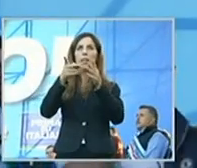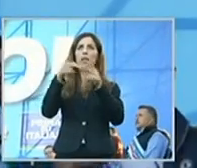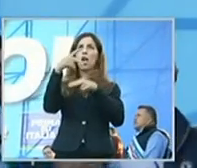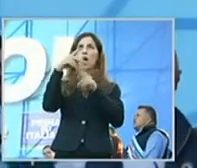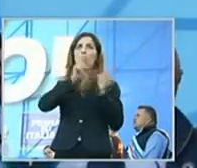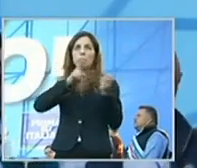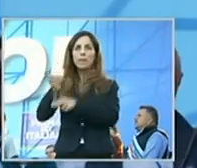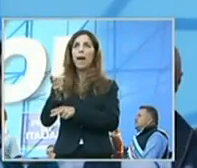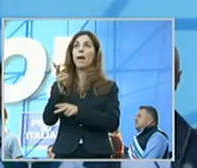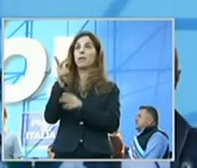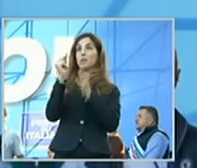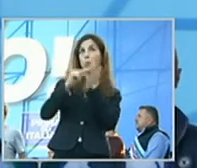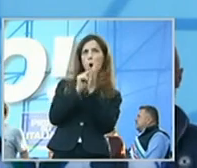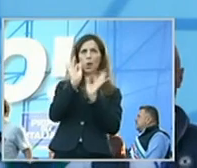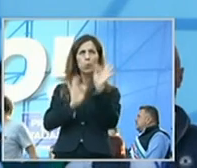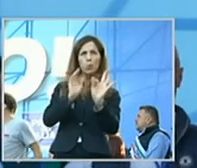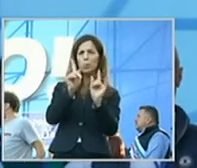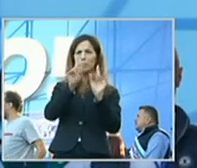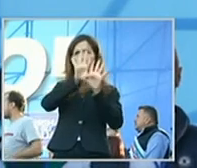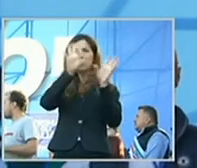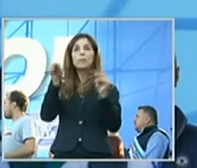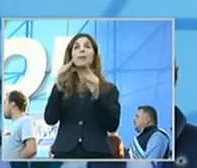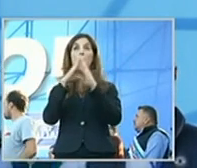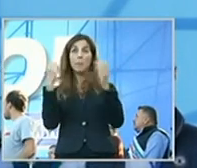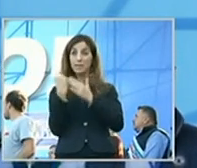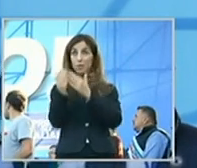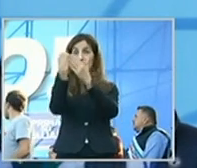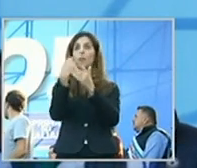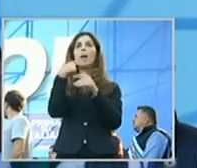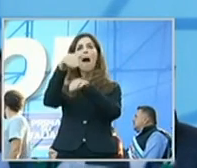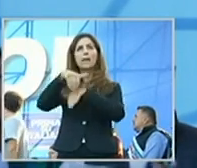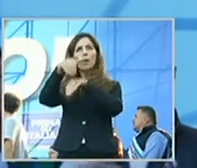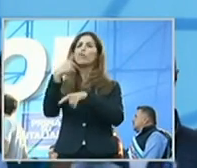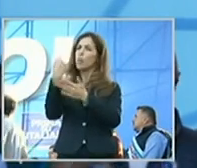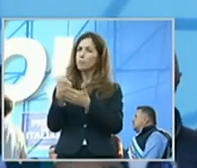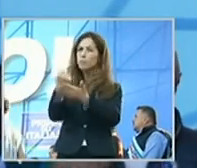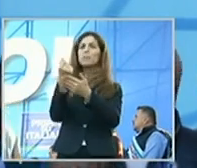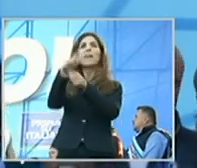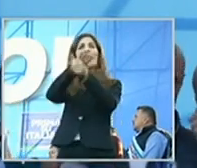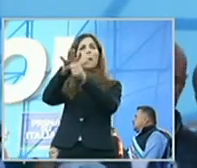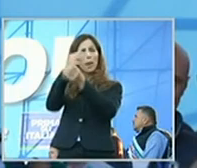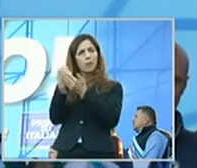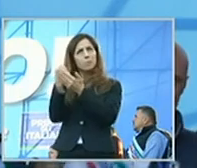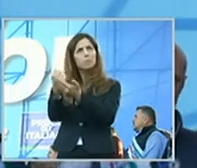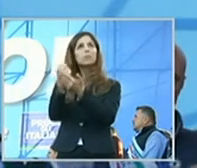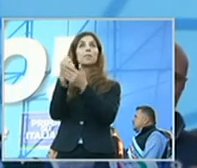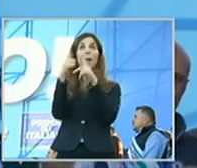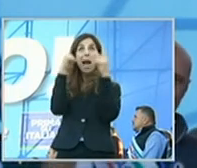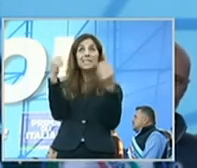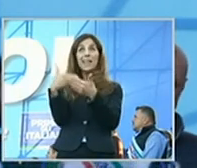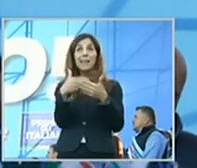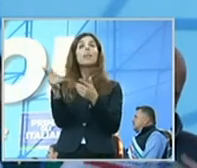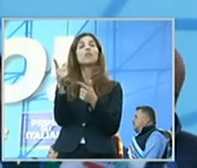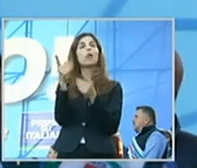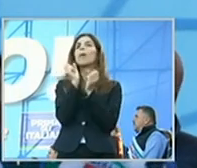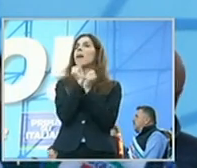curate, sostegno alle imprese e agli agricoltori, sostegno alle famiglie, asili nido gratis,